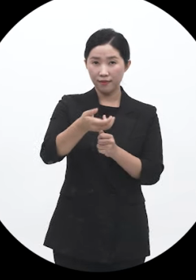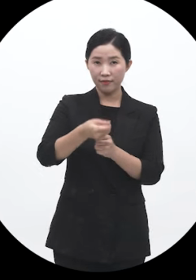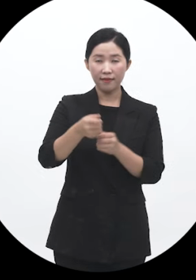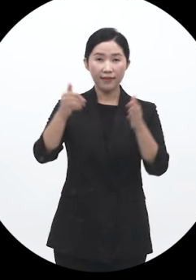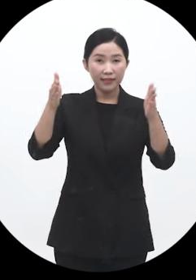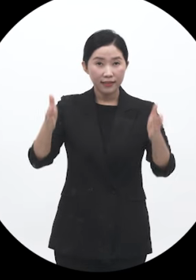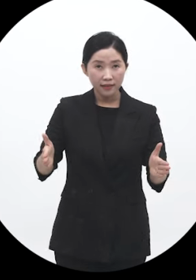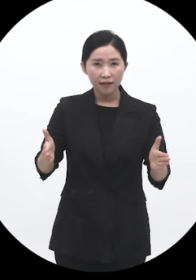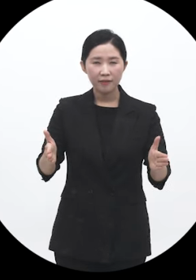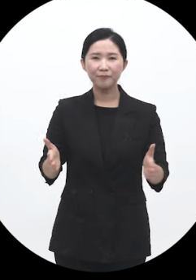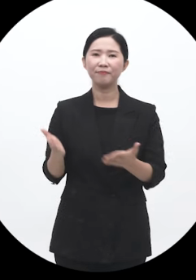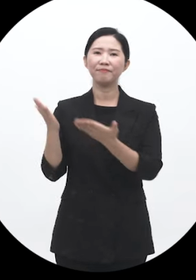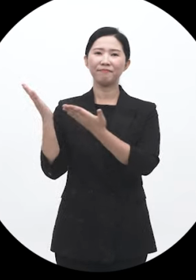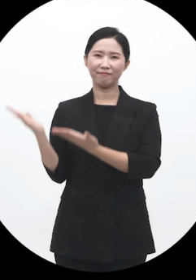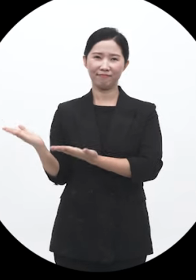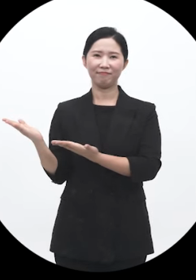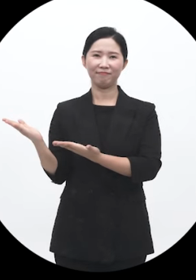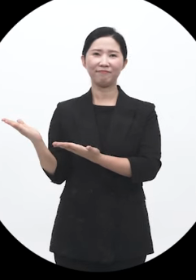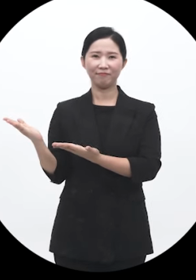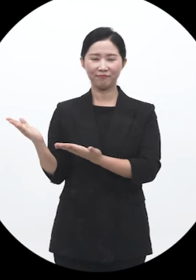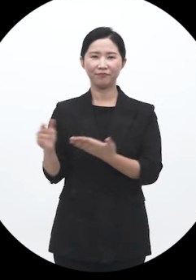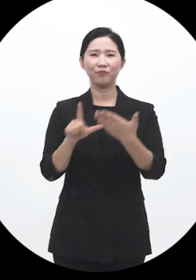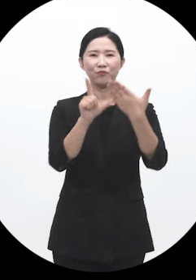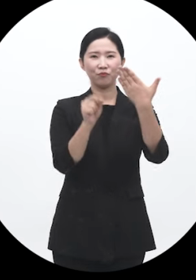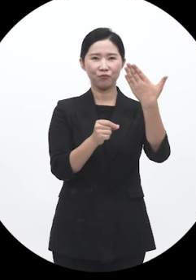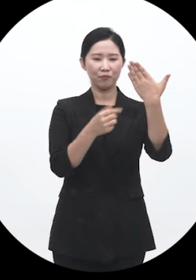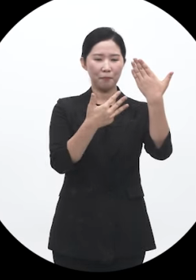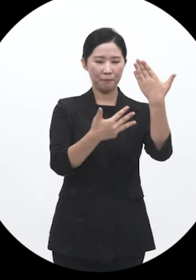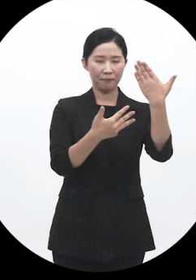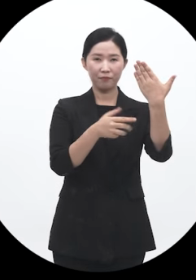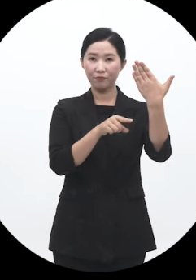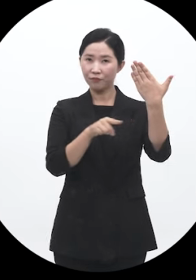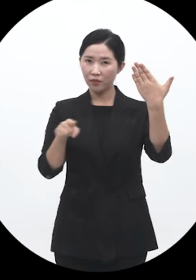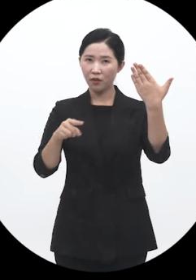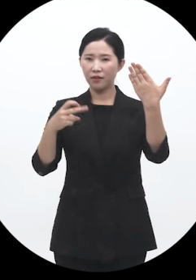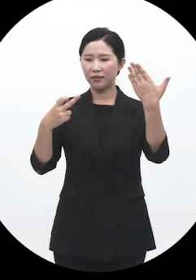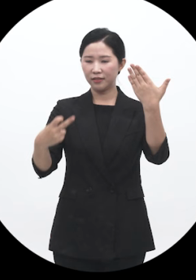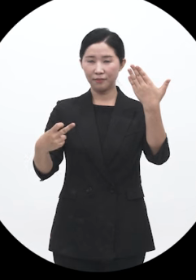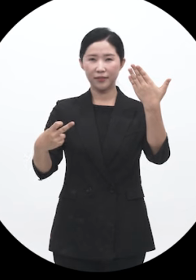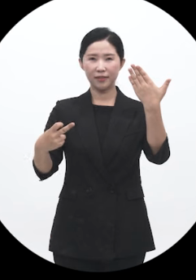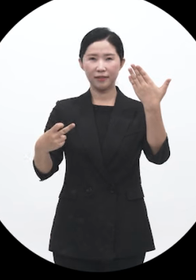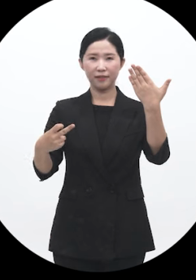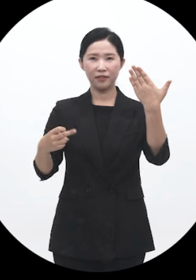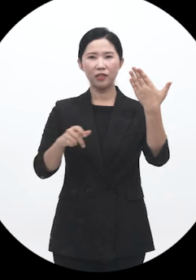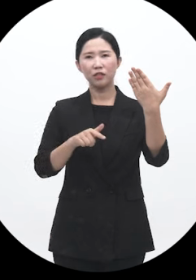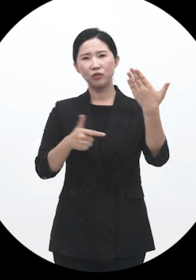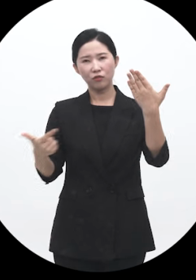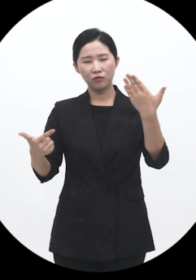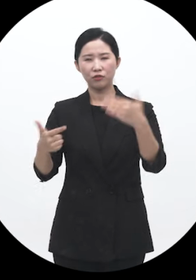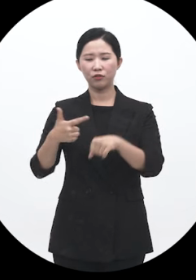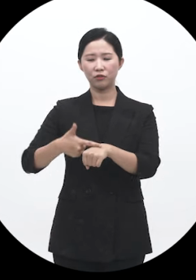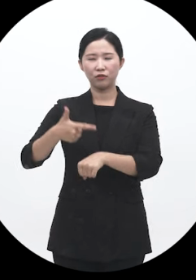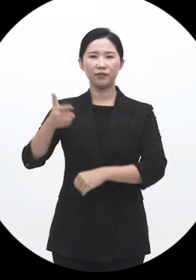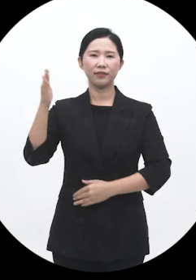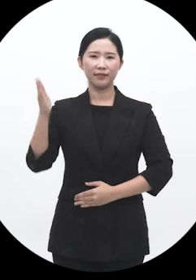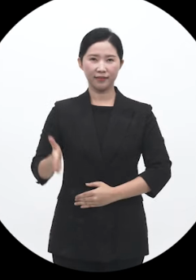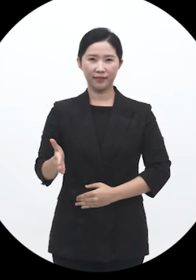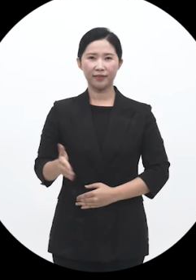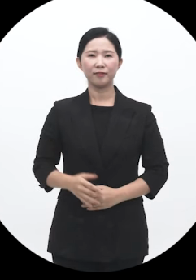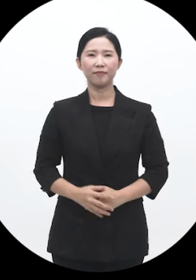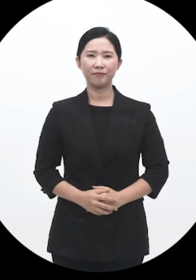기간은 화면에서 보시는 바와 같이 9월 8일에서 9월 12일 오후 6시까지입니다.